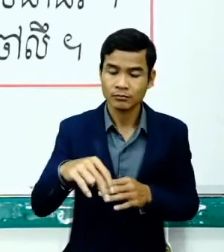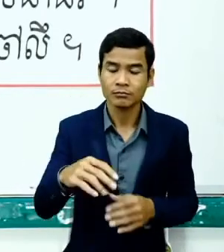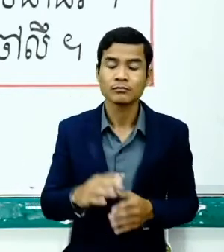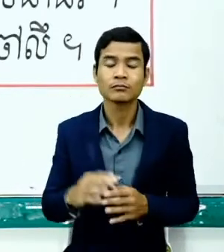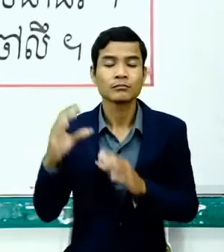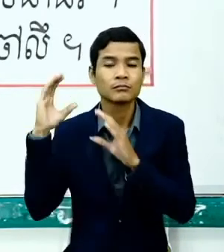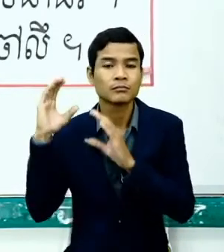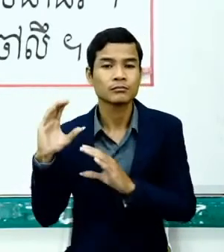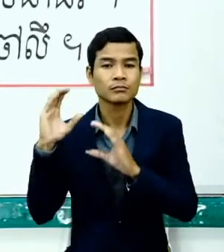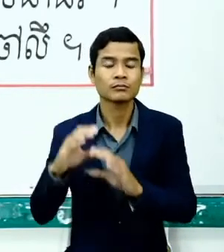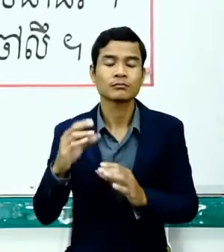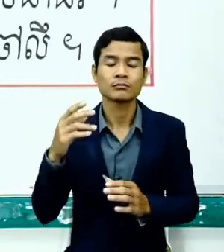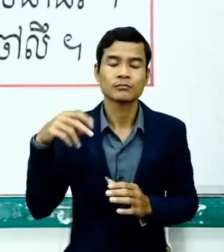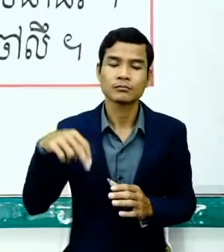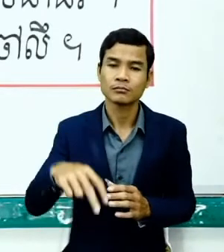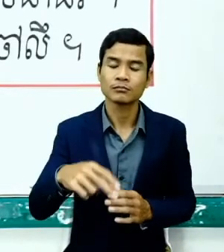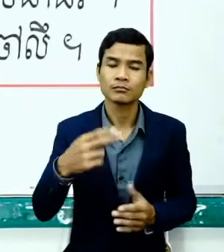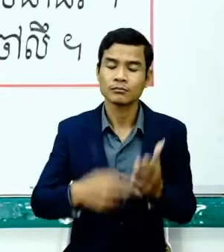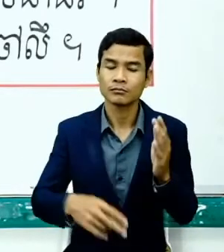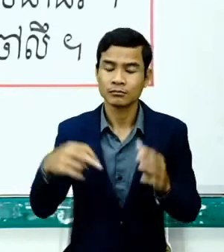អ្វីចុះដីមិញកូន